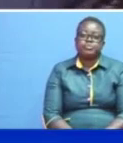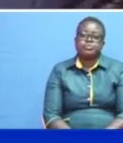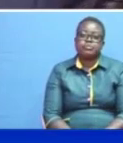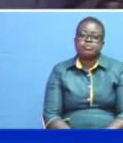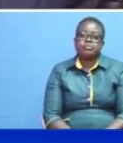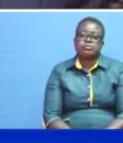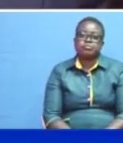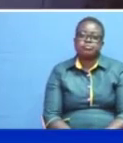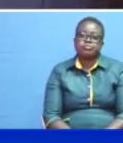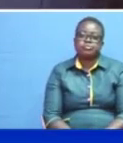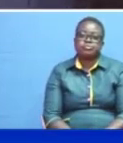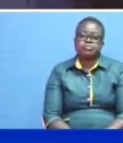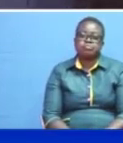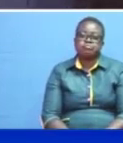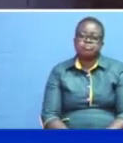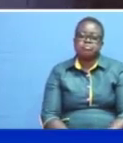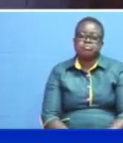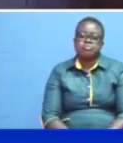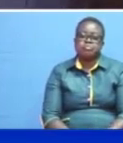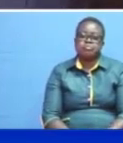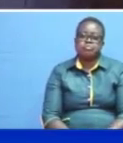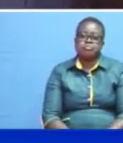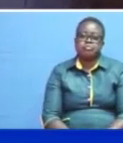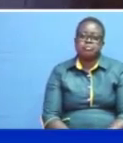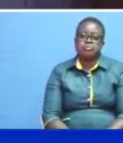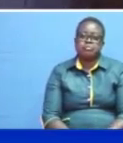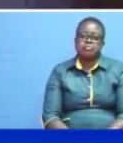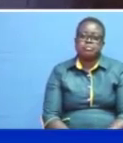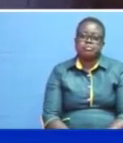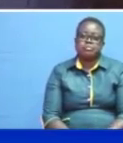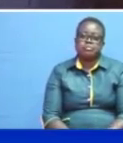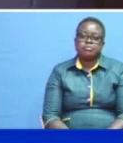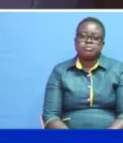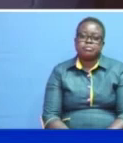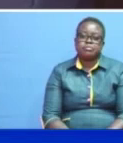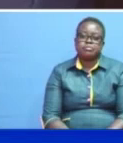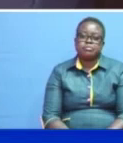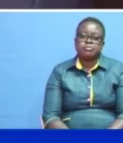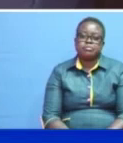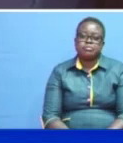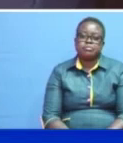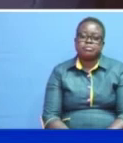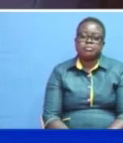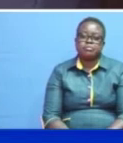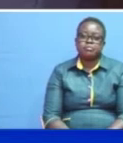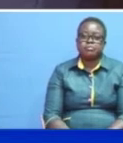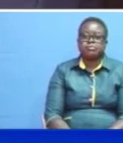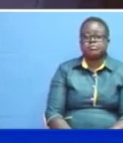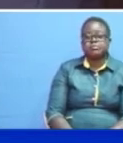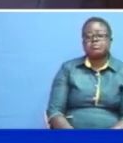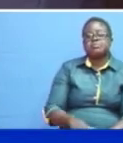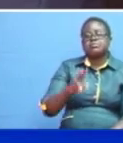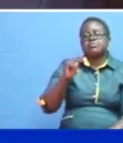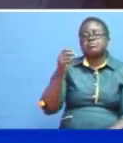Dini wakikalo na andiki mama uvoit na walani wako iki ya sayii. Miniso muvea ni waithe kana mwaki silikali ni akaunti ya Masako na Daniel